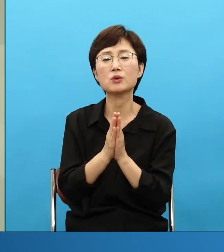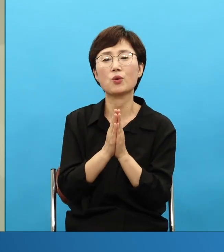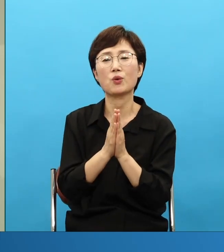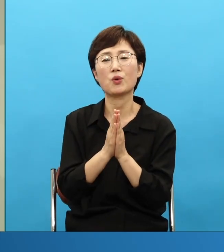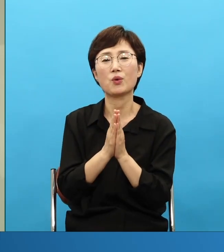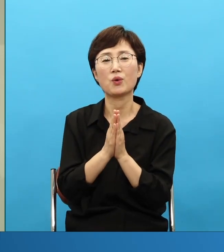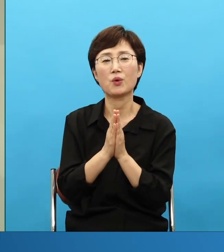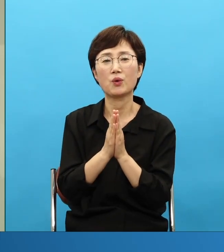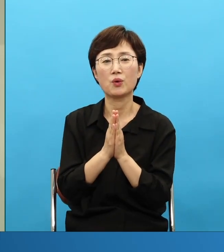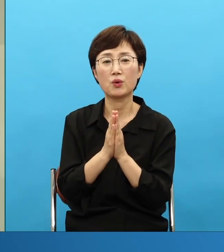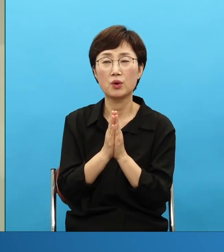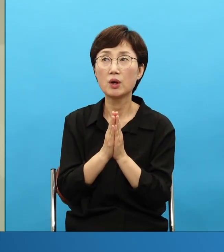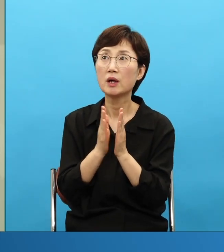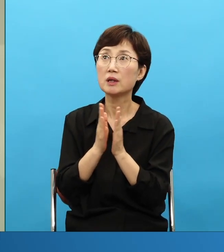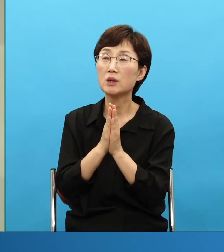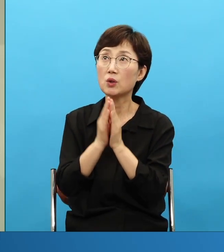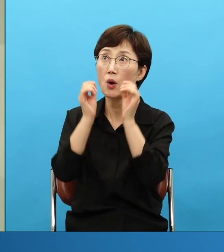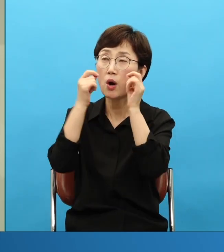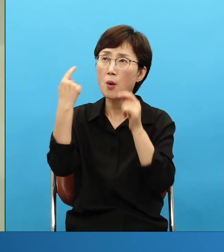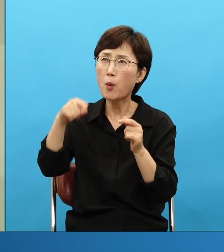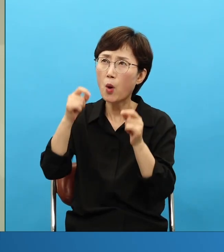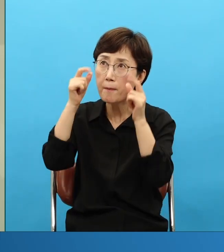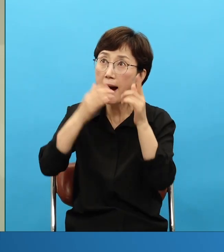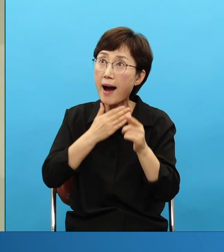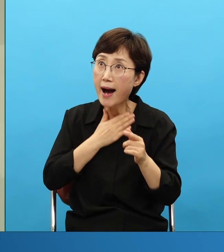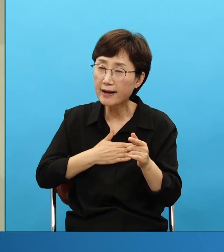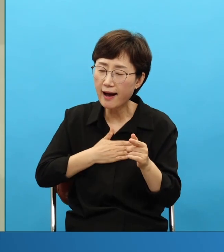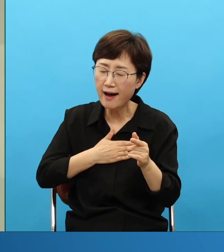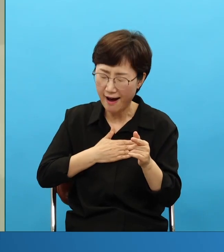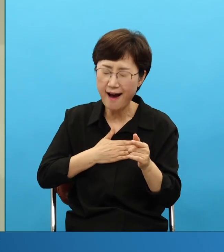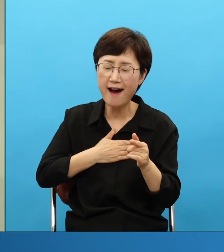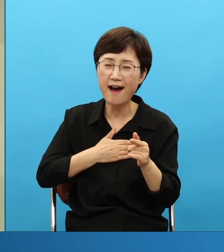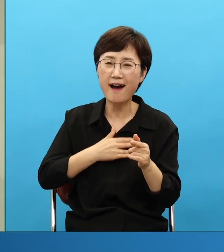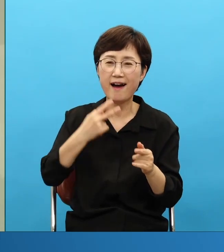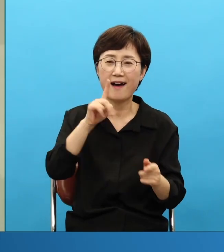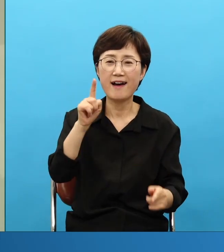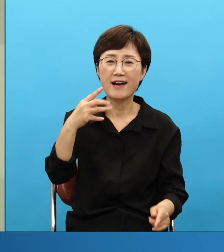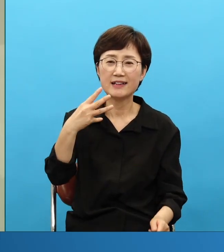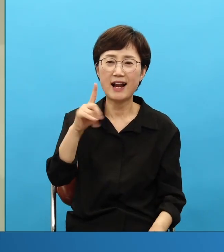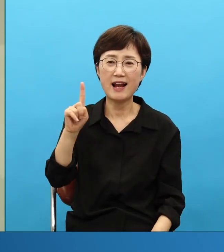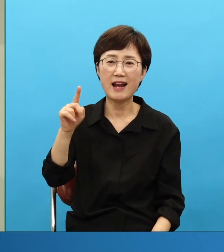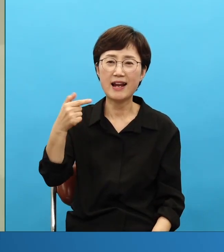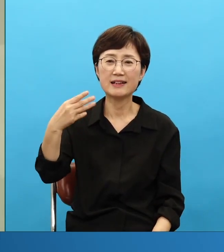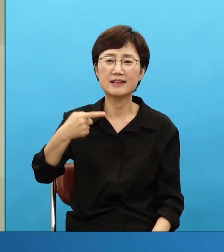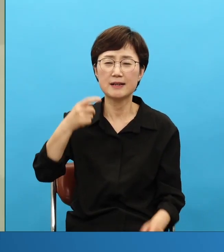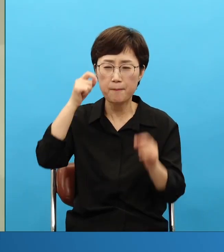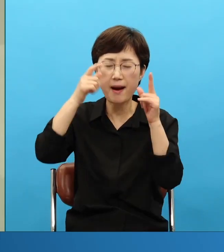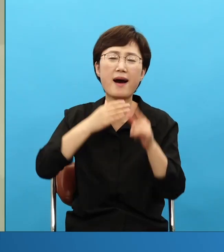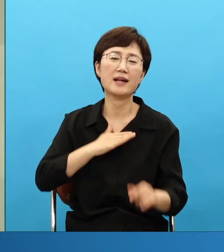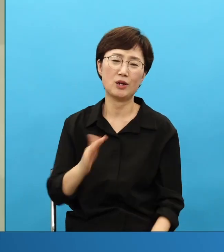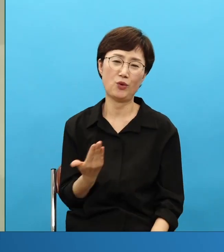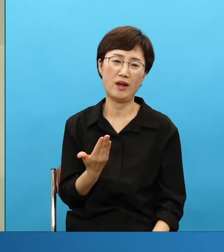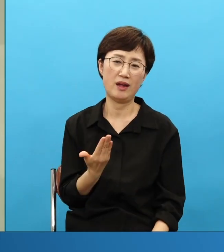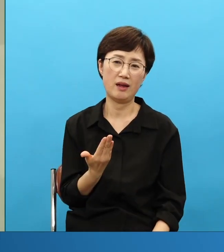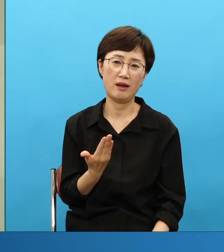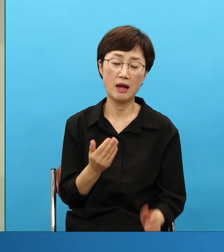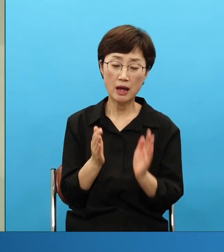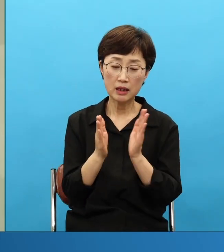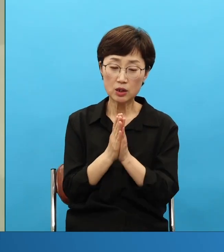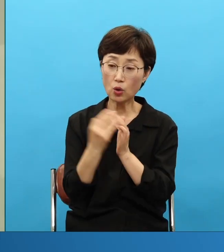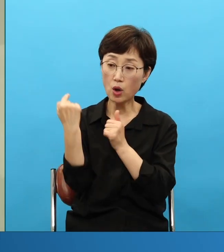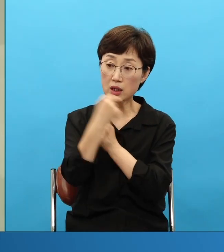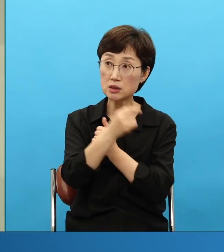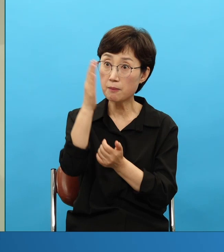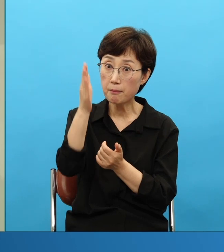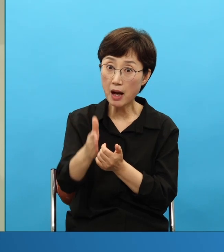is, and while they are young, early on they can realize what their talent 안 is. 그러면요 대학 졸업했는데 달란트 안 나와가지고요. If not, then we see some 말이 kids who 됩니까? graduate from college and